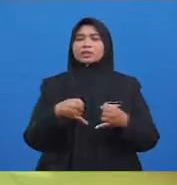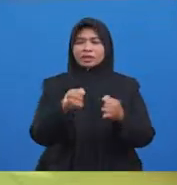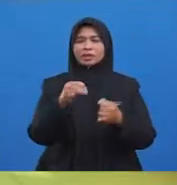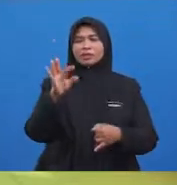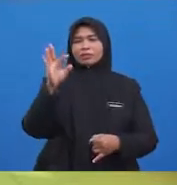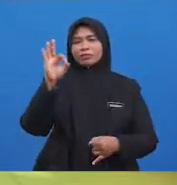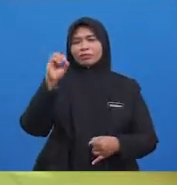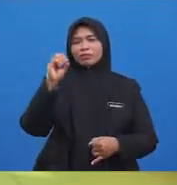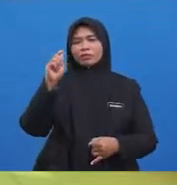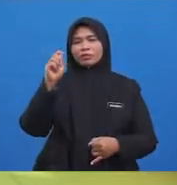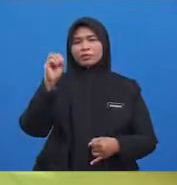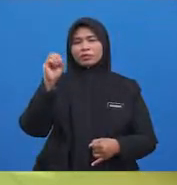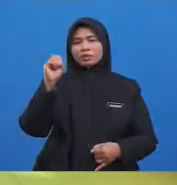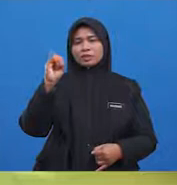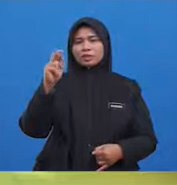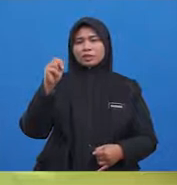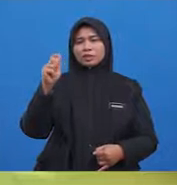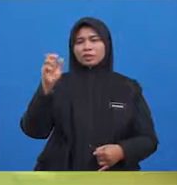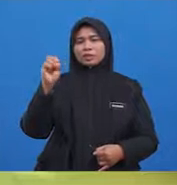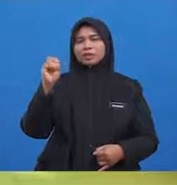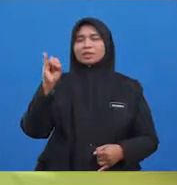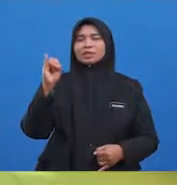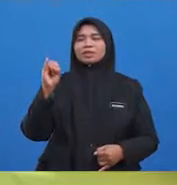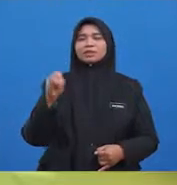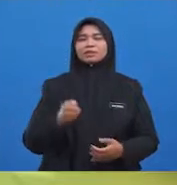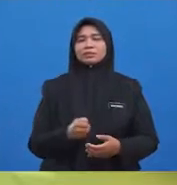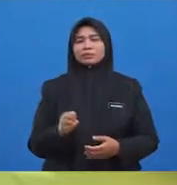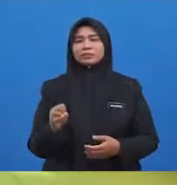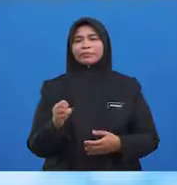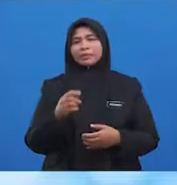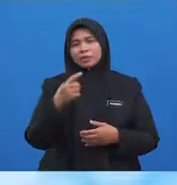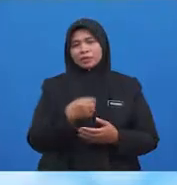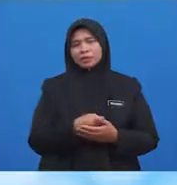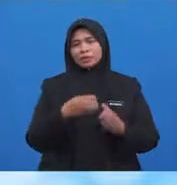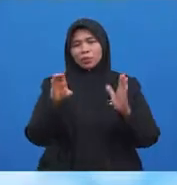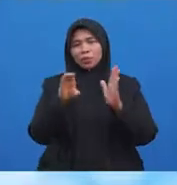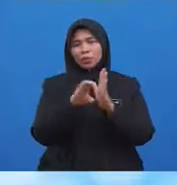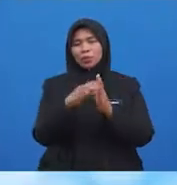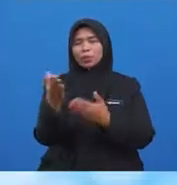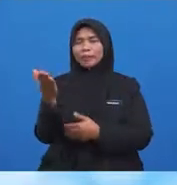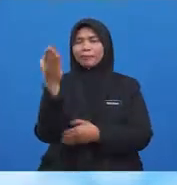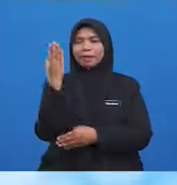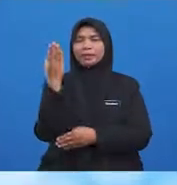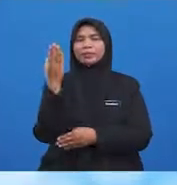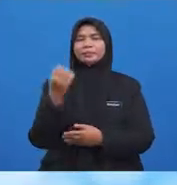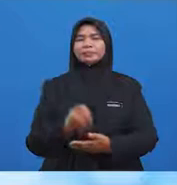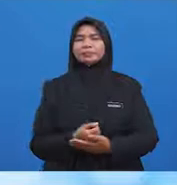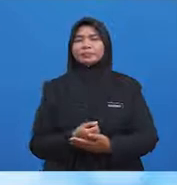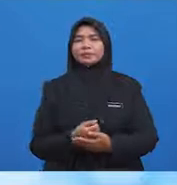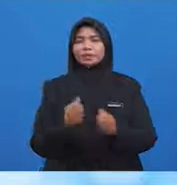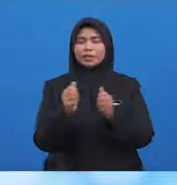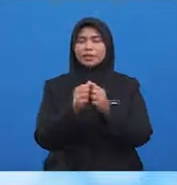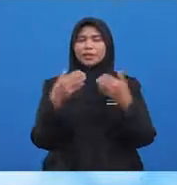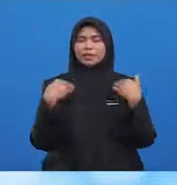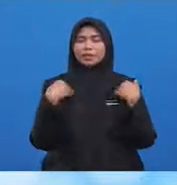fotosintesis bagi menghasilkan makanan contohnya padi dengan